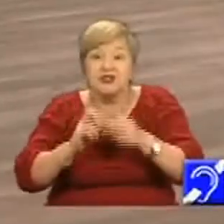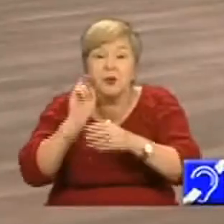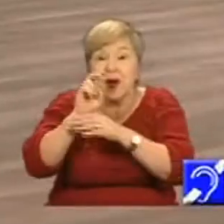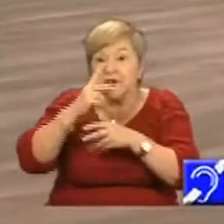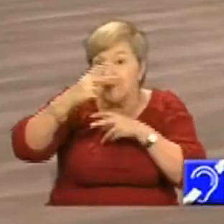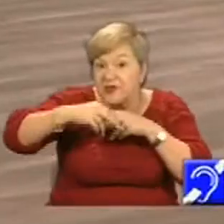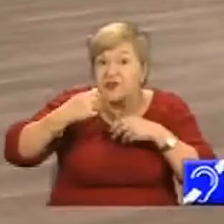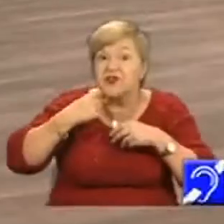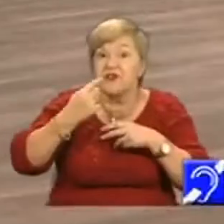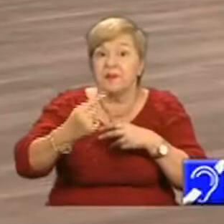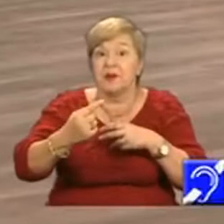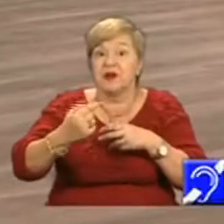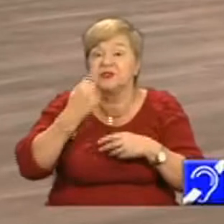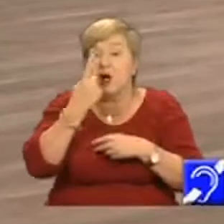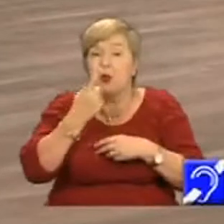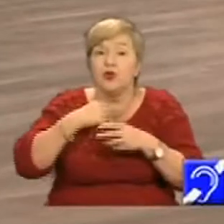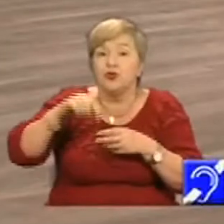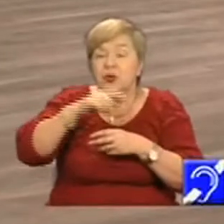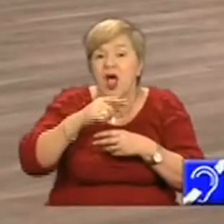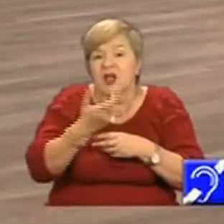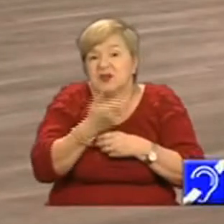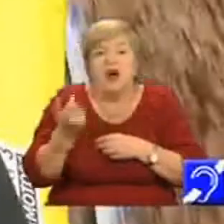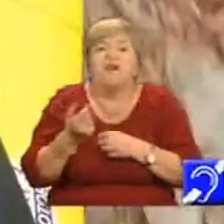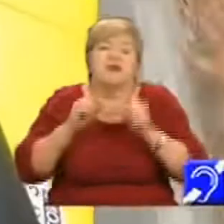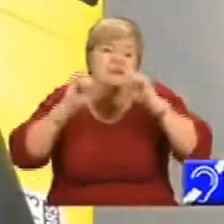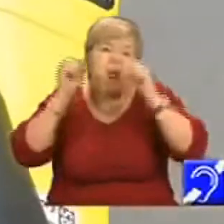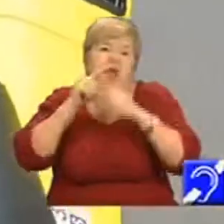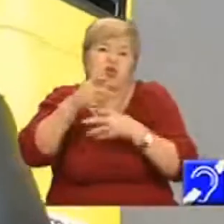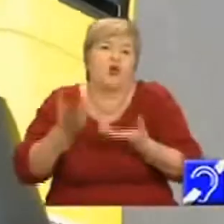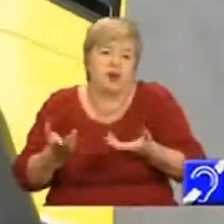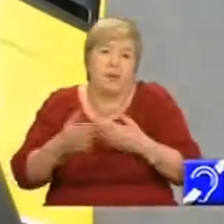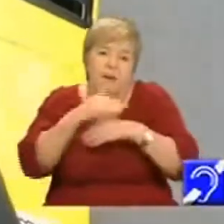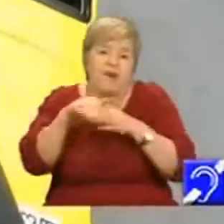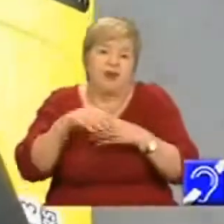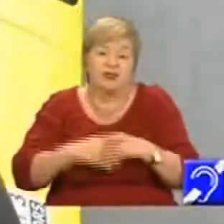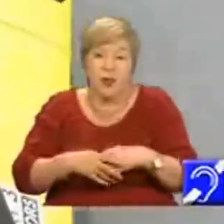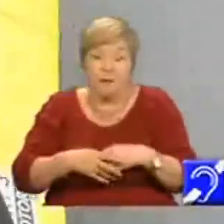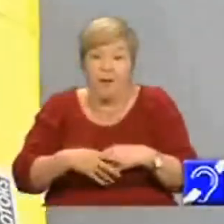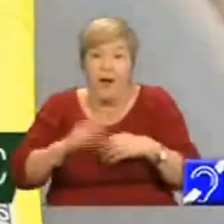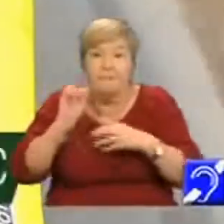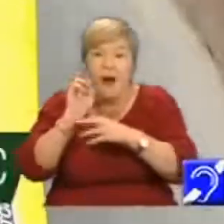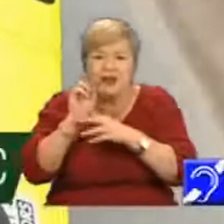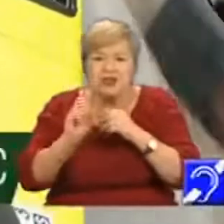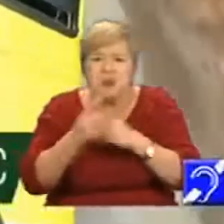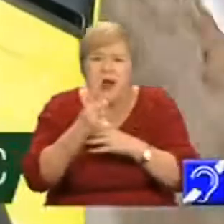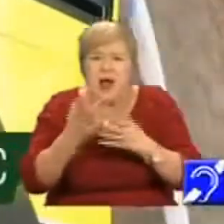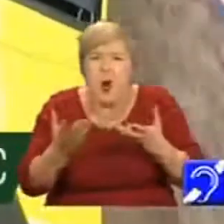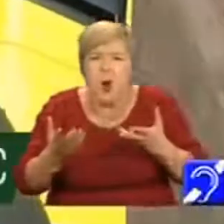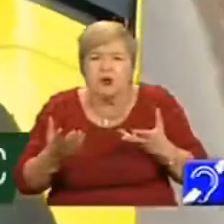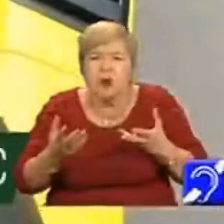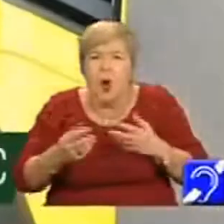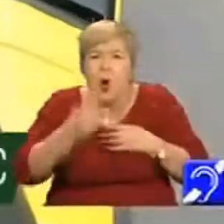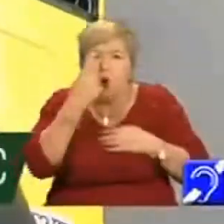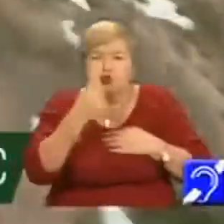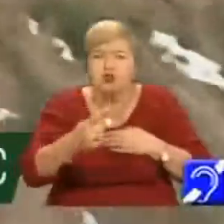istorică desfășurată, din păcate, fără accesul publicului. Record de participare pentru coasta de la Râșnov. Numai puțin de 110